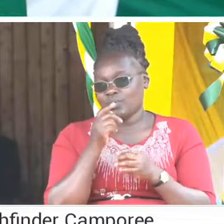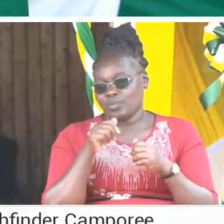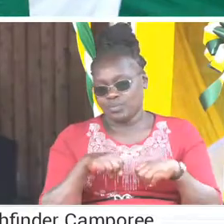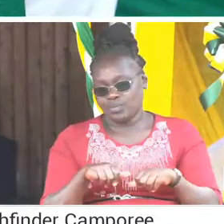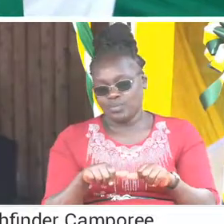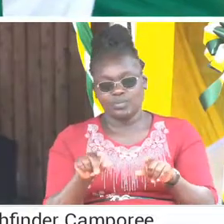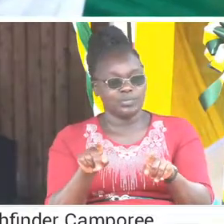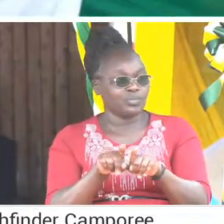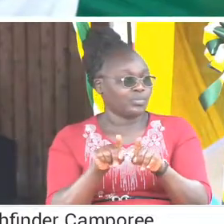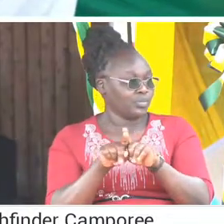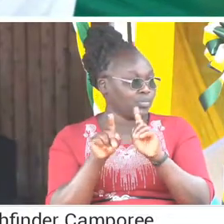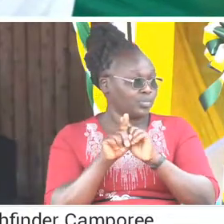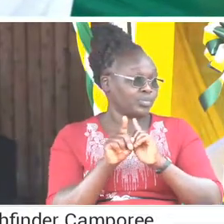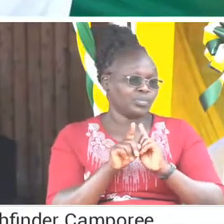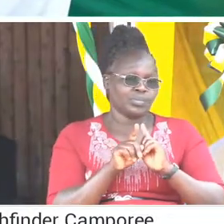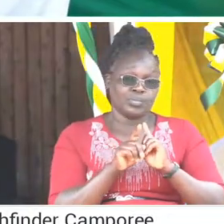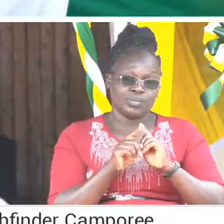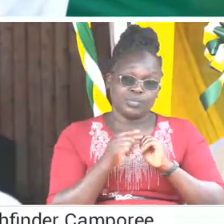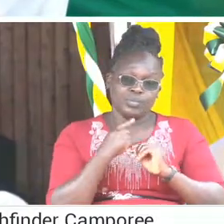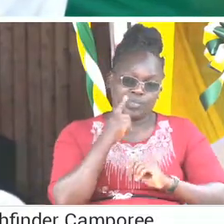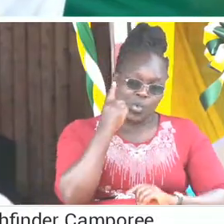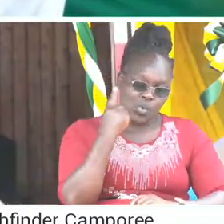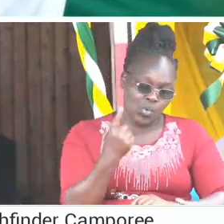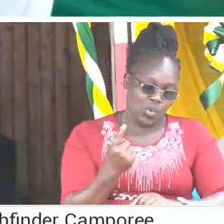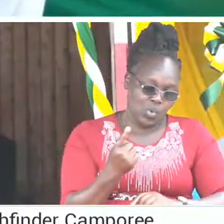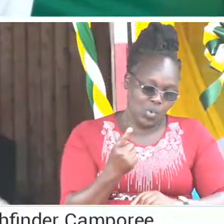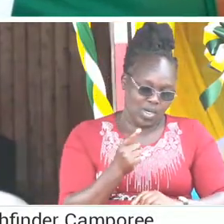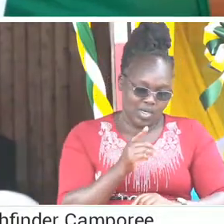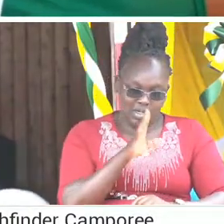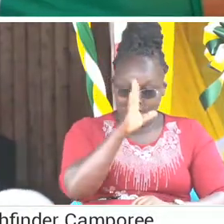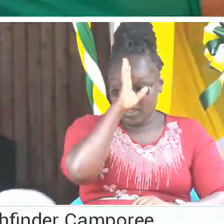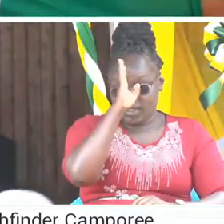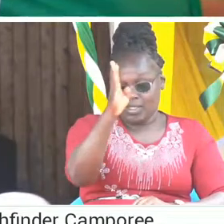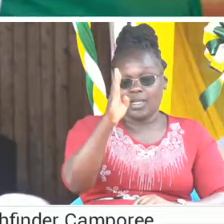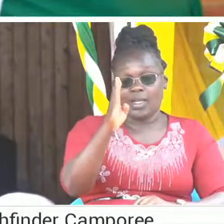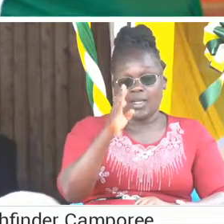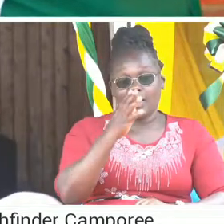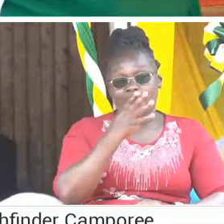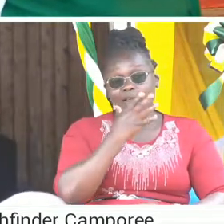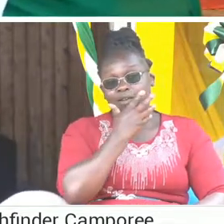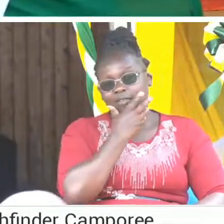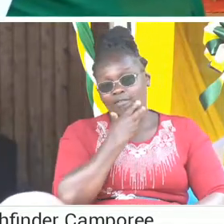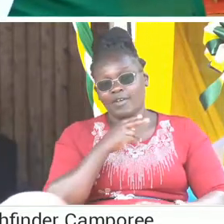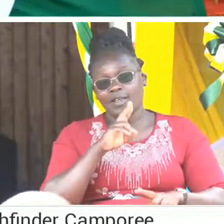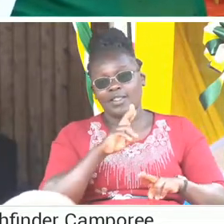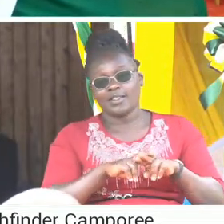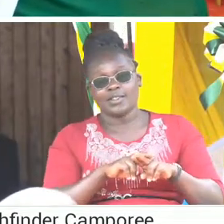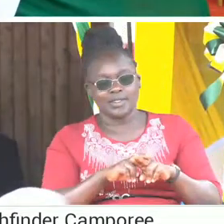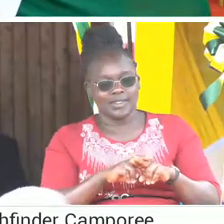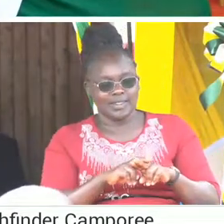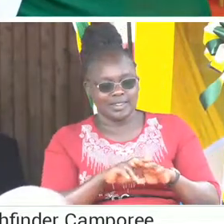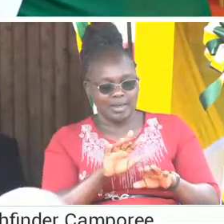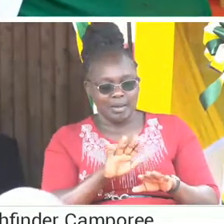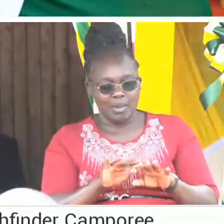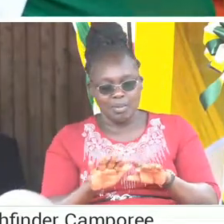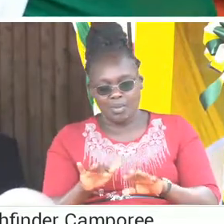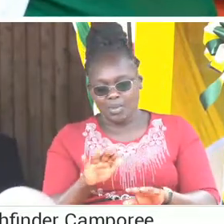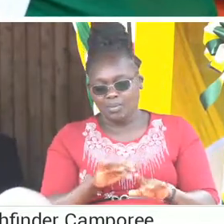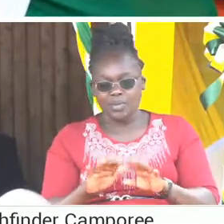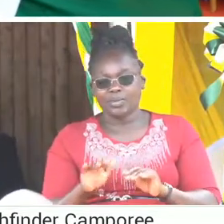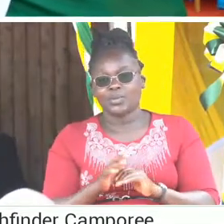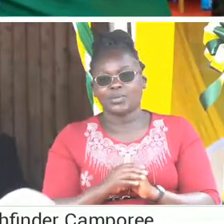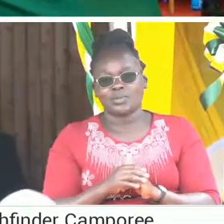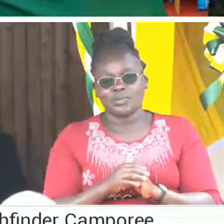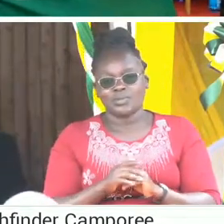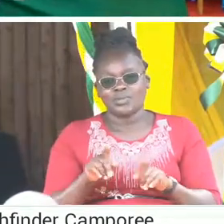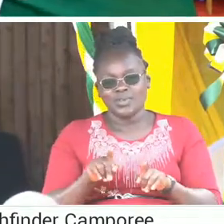moja, baba amerelax kwa nyumba, hajaenda popote, anacheza na kompyuta. Na huyu mtoto Beryl pia anacheza kwa